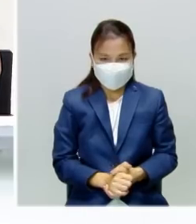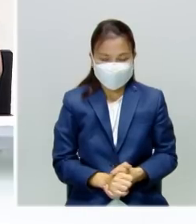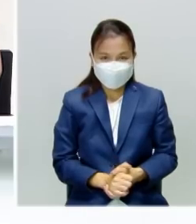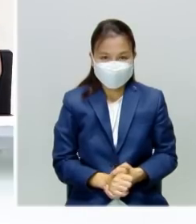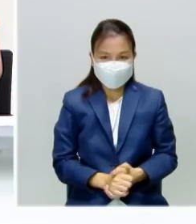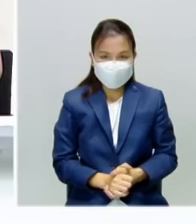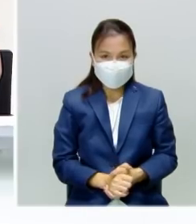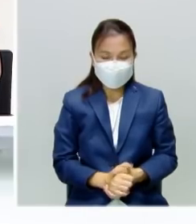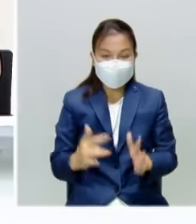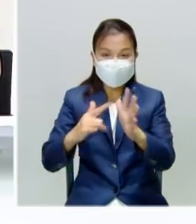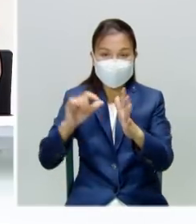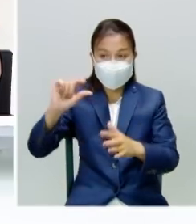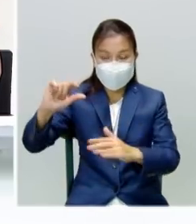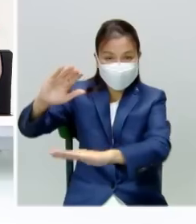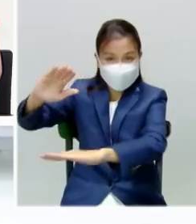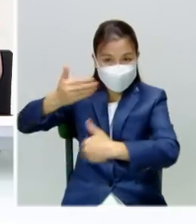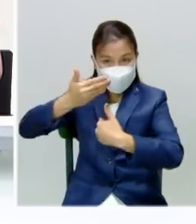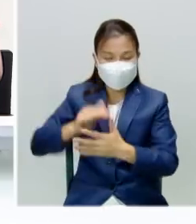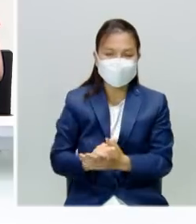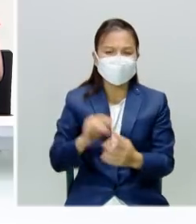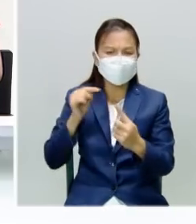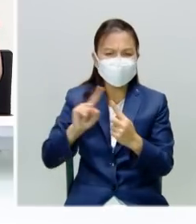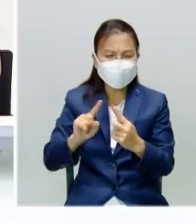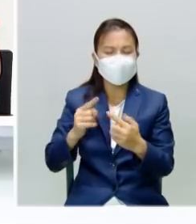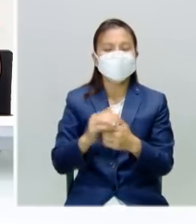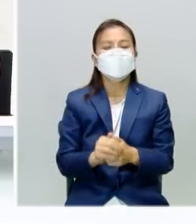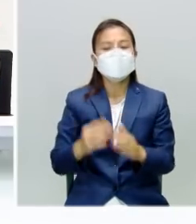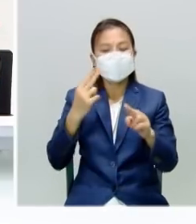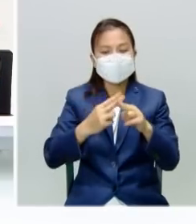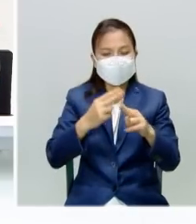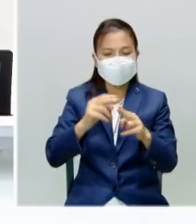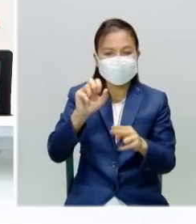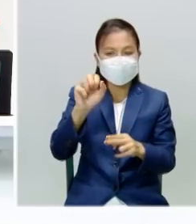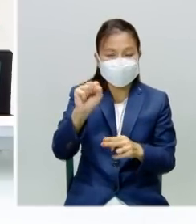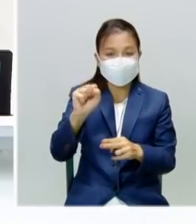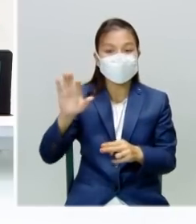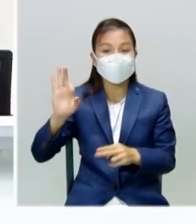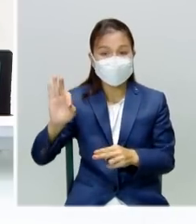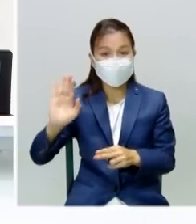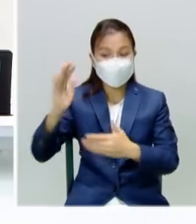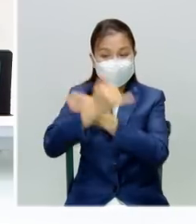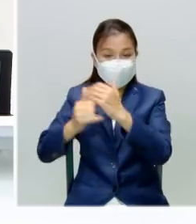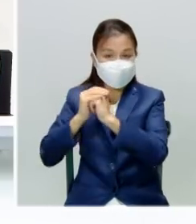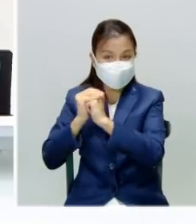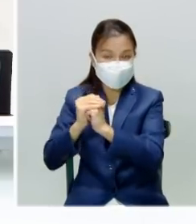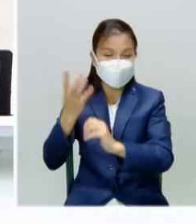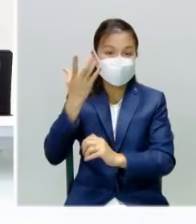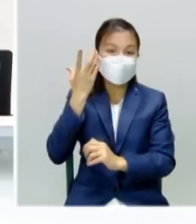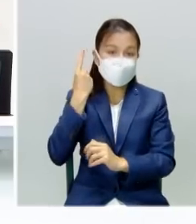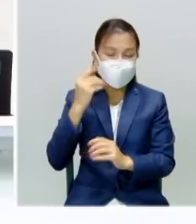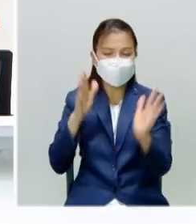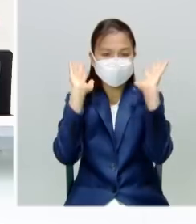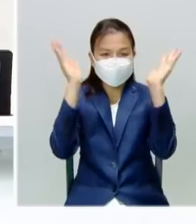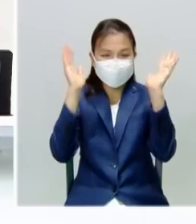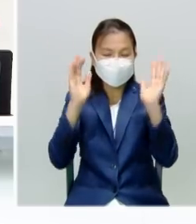ส่วนการนำเข้าวัคซีนทางเลือกแบรนด์ซิโนฟาร์มโดยทางราชวิทยาลัยจุฬาภรณ์เมื่อวานนี้มีการแถลงข่าวร่วมกันนะคะเ